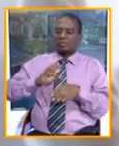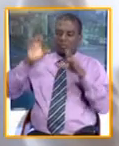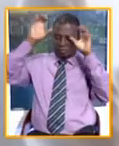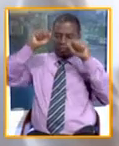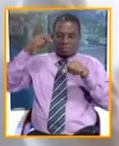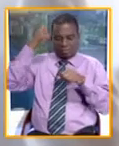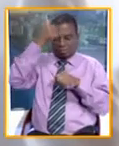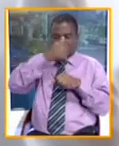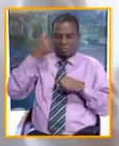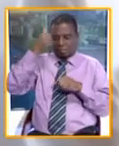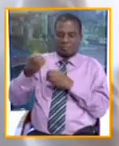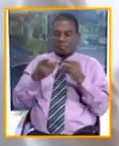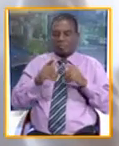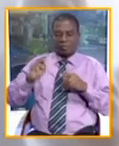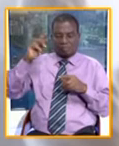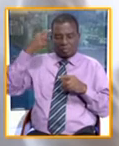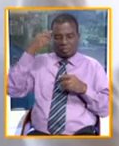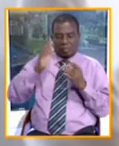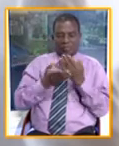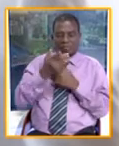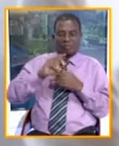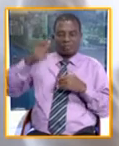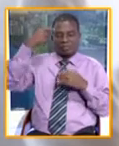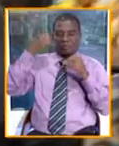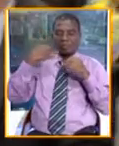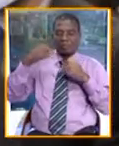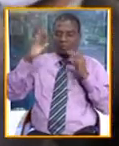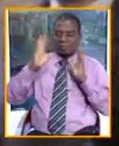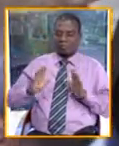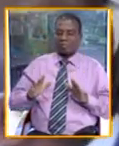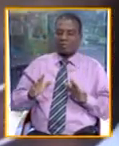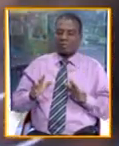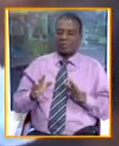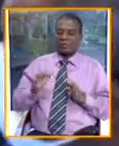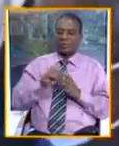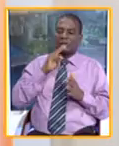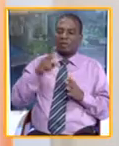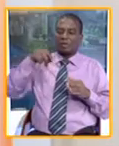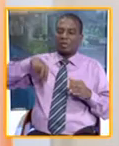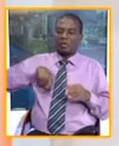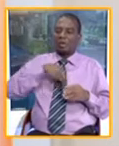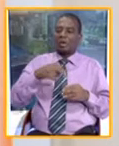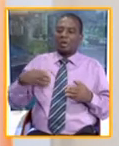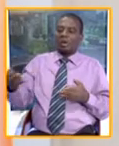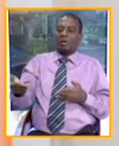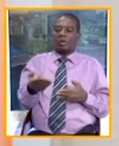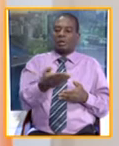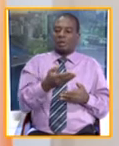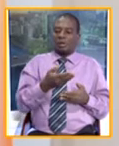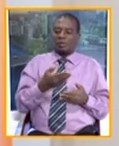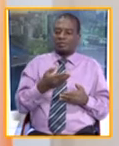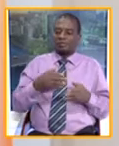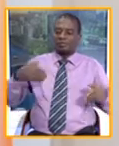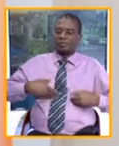l'Afrique portée par le gouvernement français, un partenariat jugé stratégique. Et c'est vrai que nous mobilisons donc les jeunes de la diaspora pour